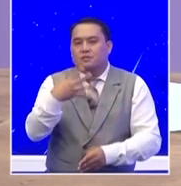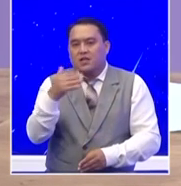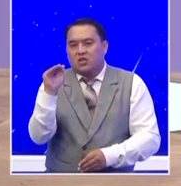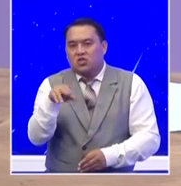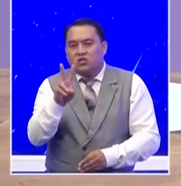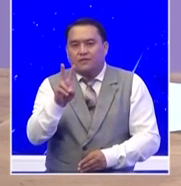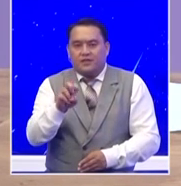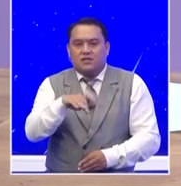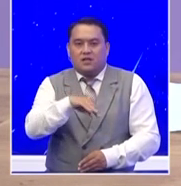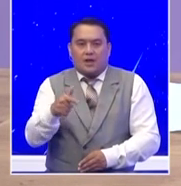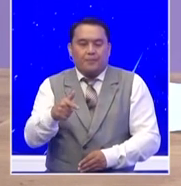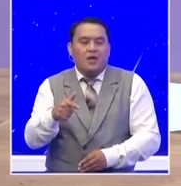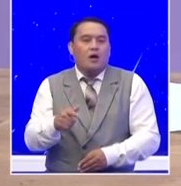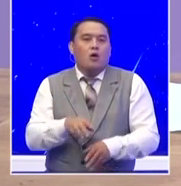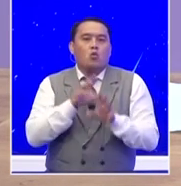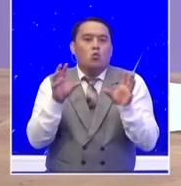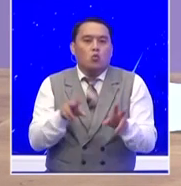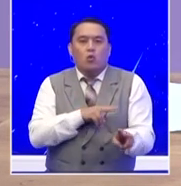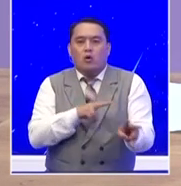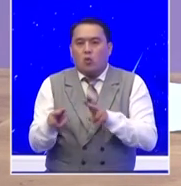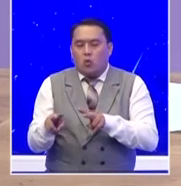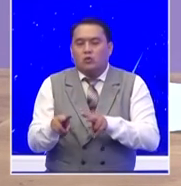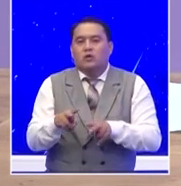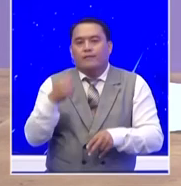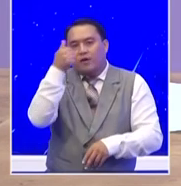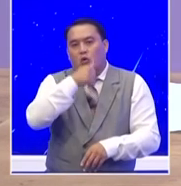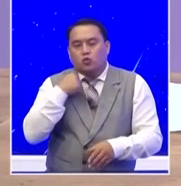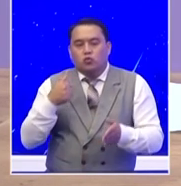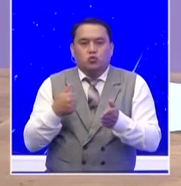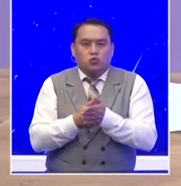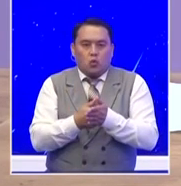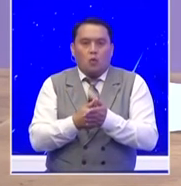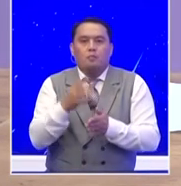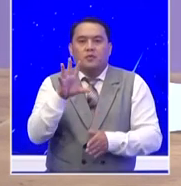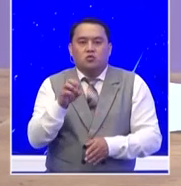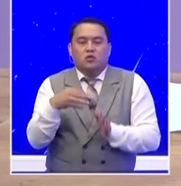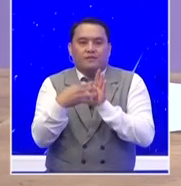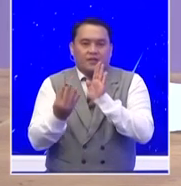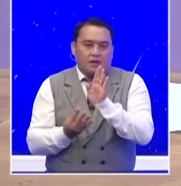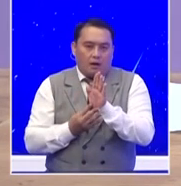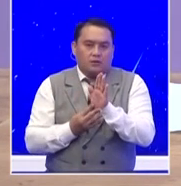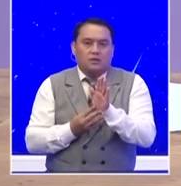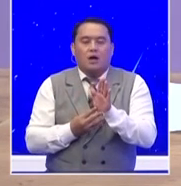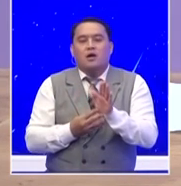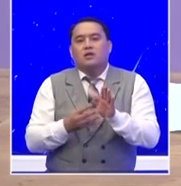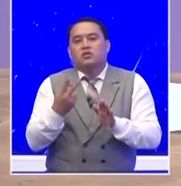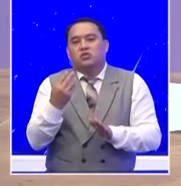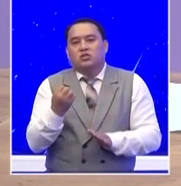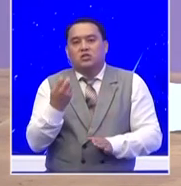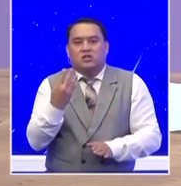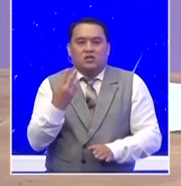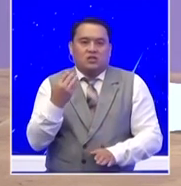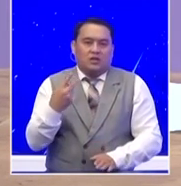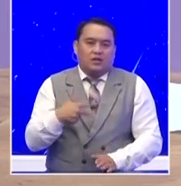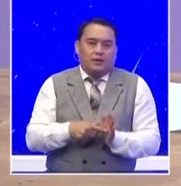200. Ежемесячных выплат, назначаемых по уходу за ребенком по достижении года – 519. Единовременных платежей на погребение –